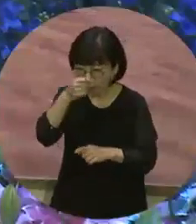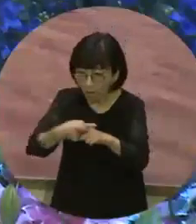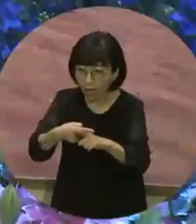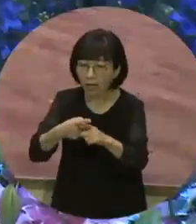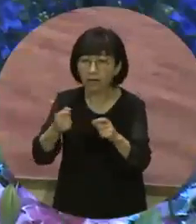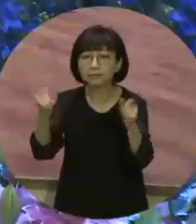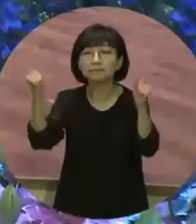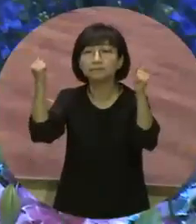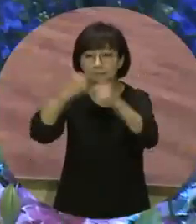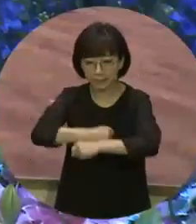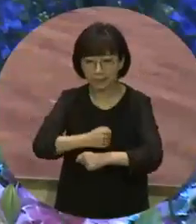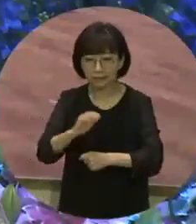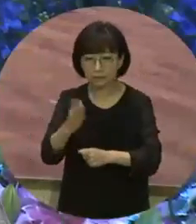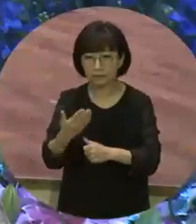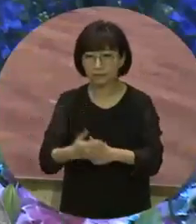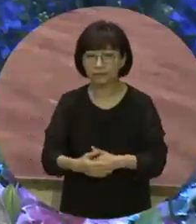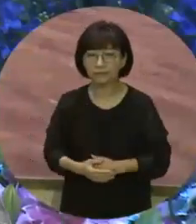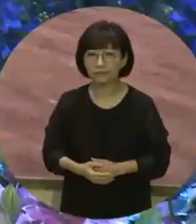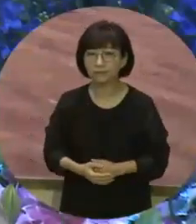자,